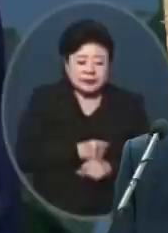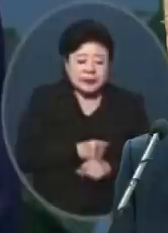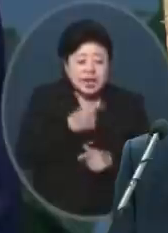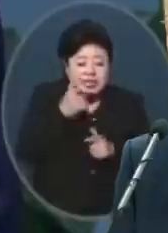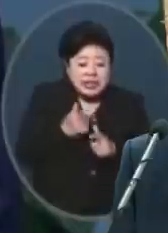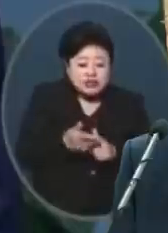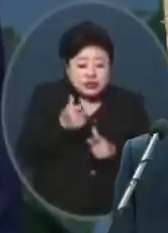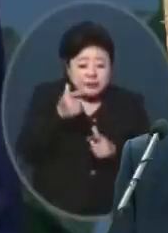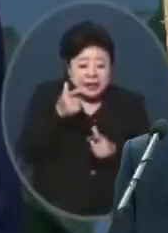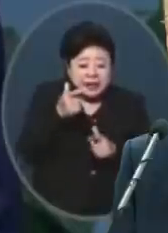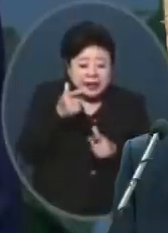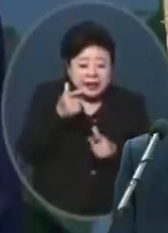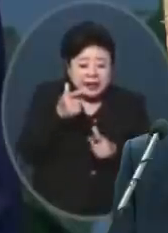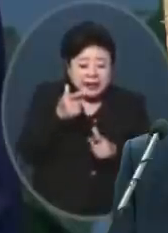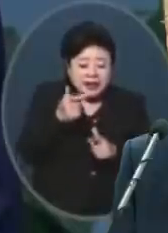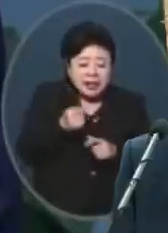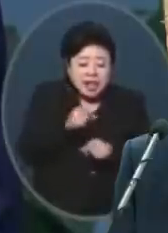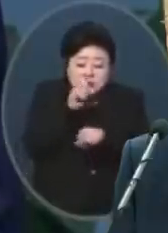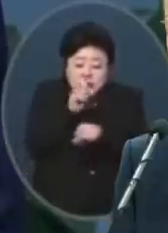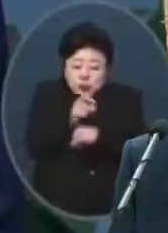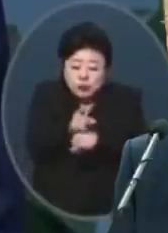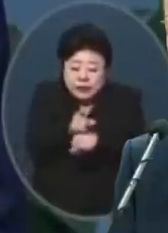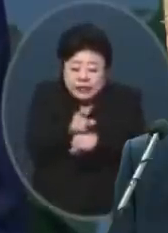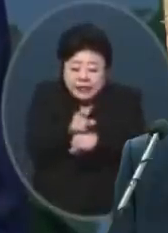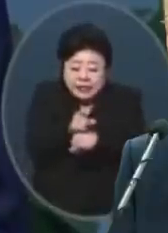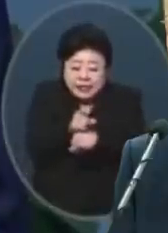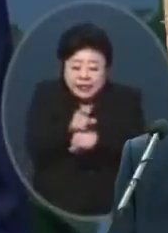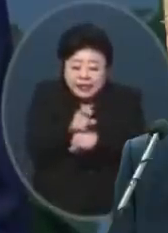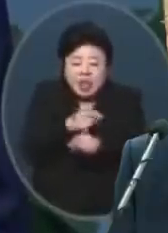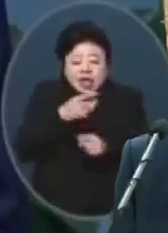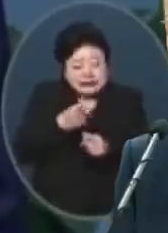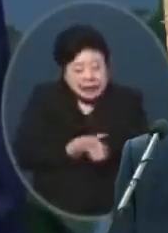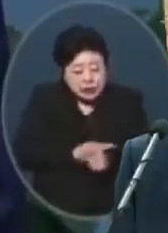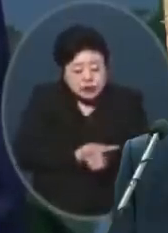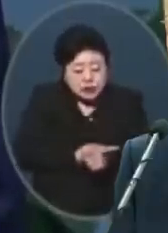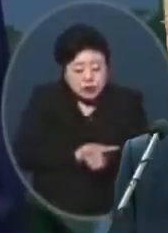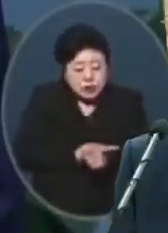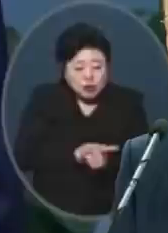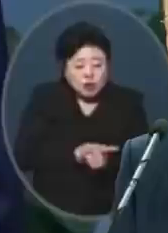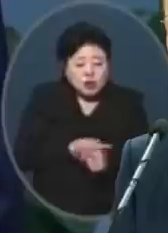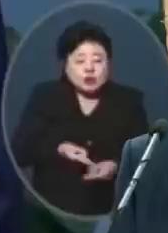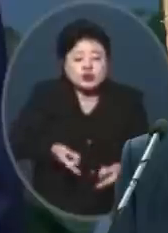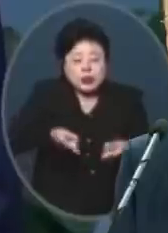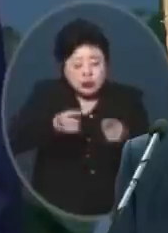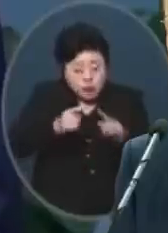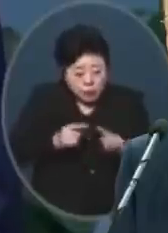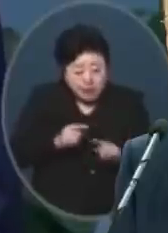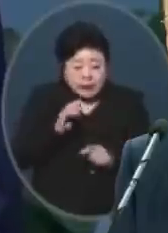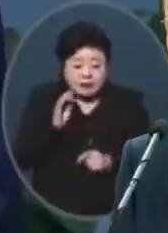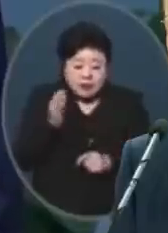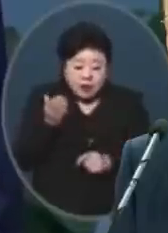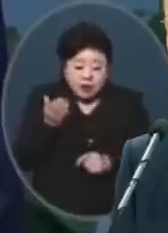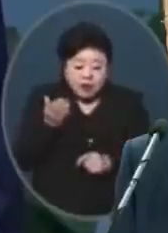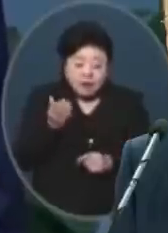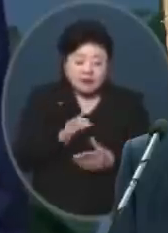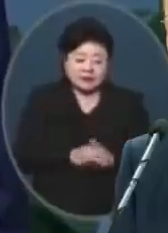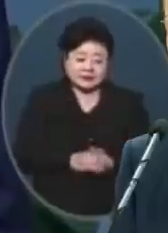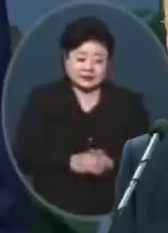예수님의 성품이 자연적으로 우리를 통해서 나타나게 되는 것입니다